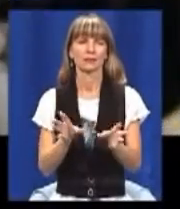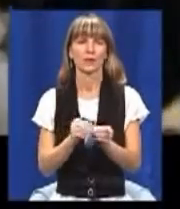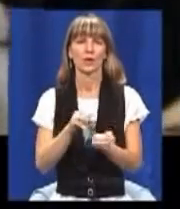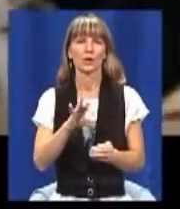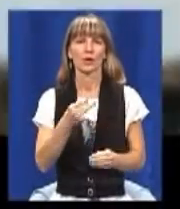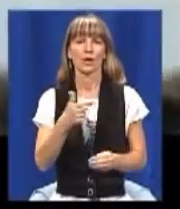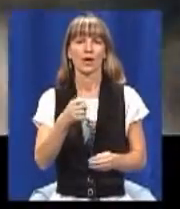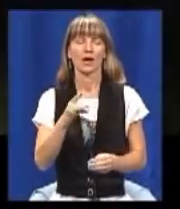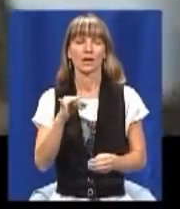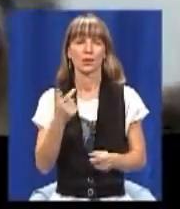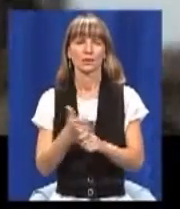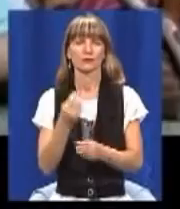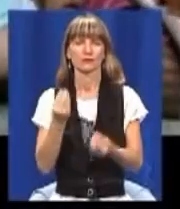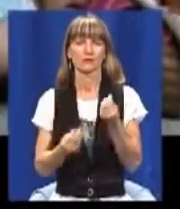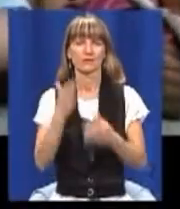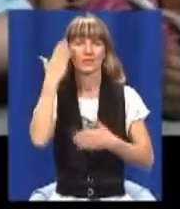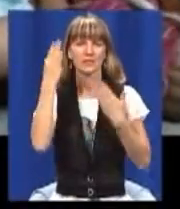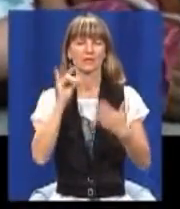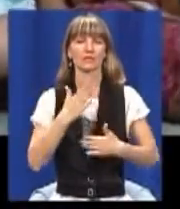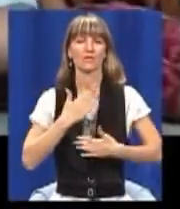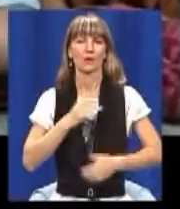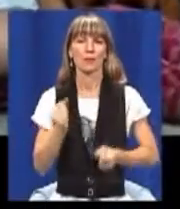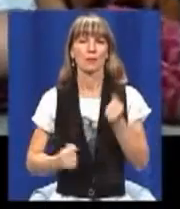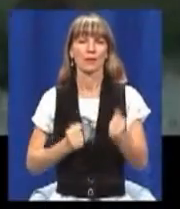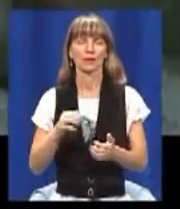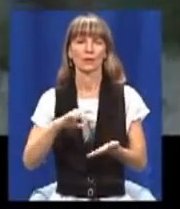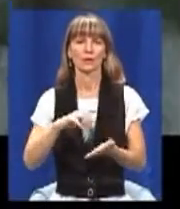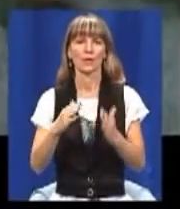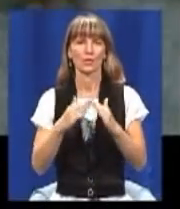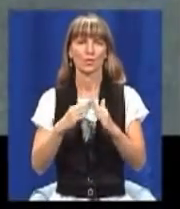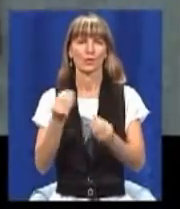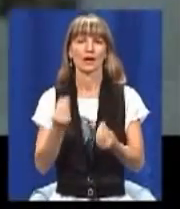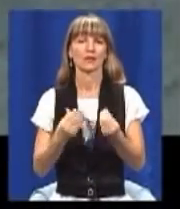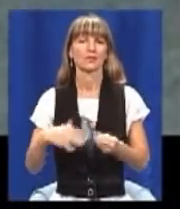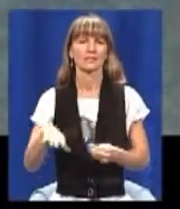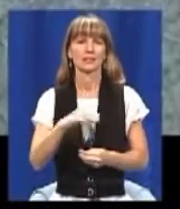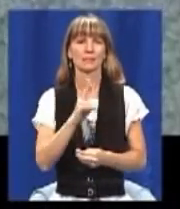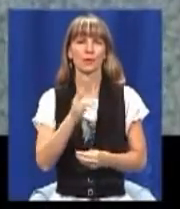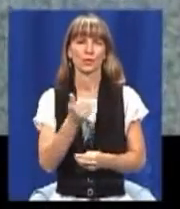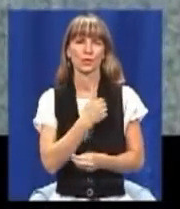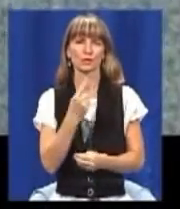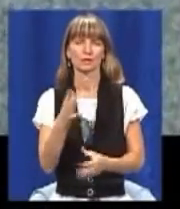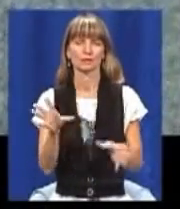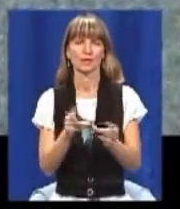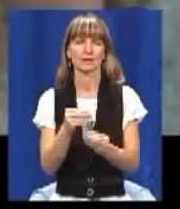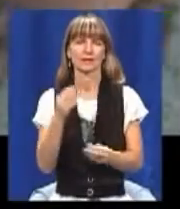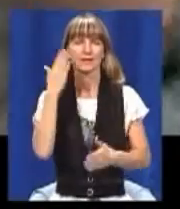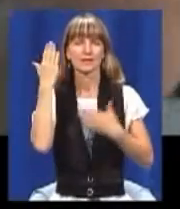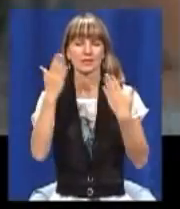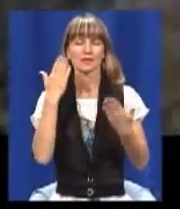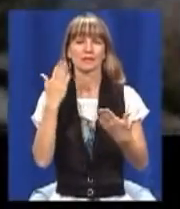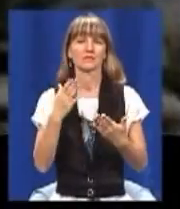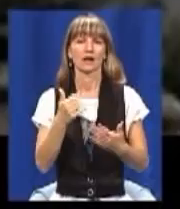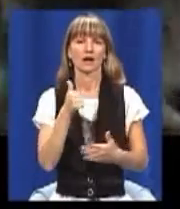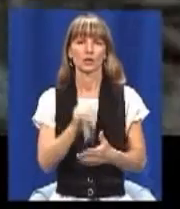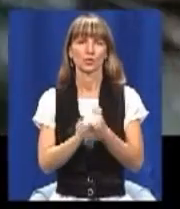дуже грайливі та веселі. Із задоволенням бігають по дому і граються з усіма, хто погодиться їх розважати. Тойгери добре